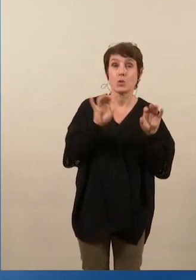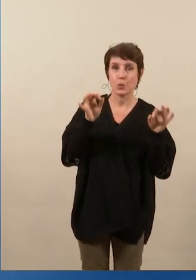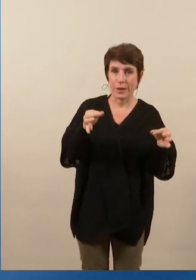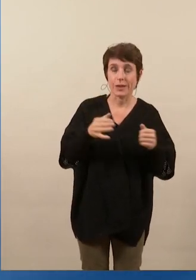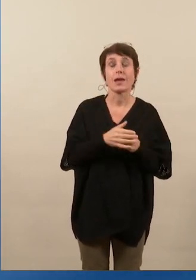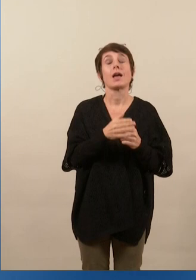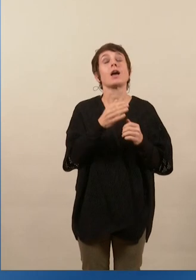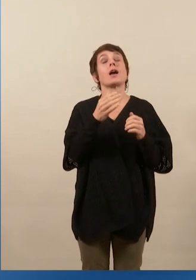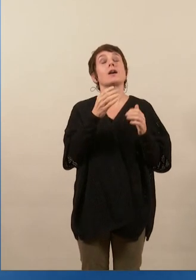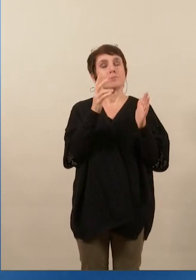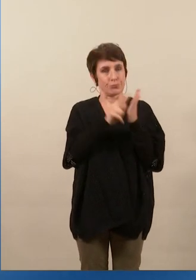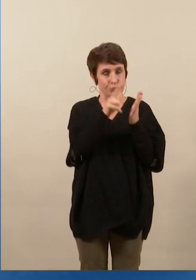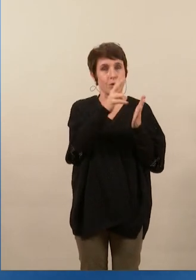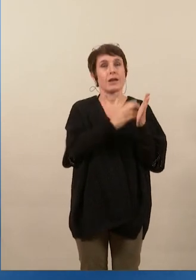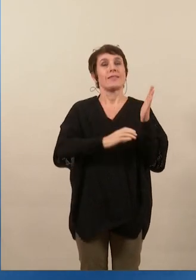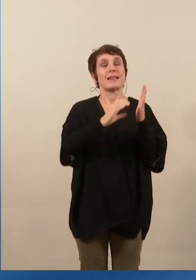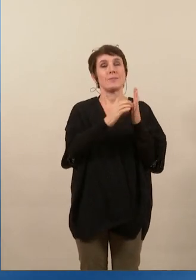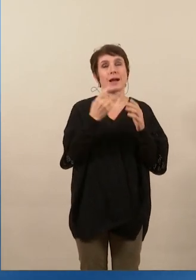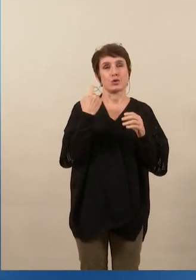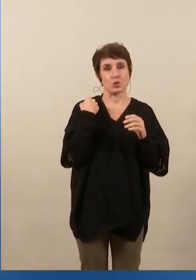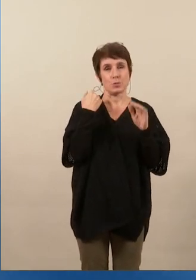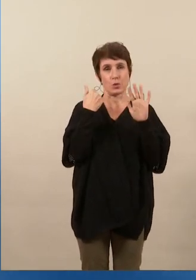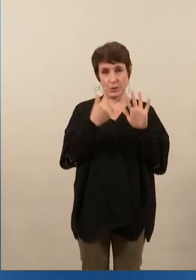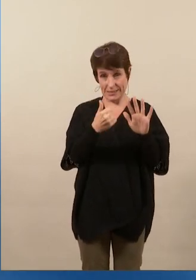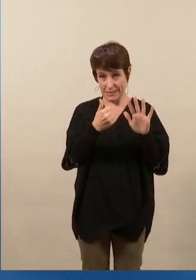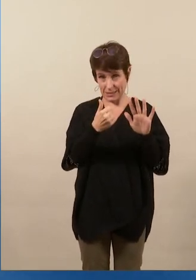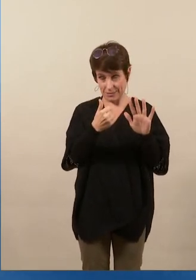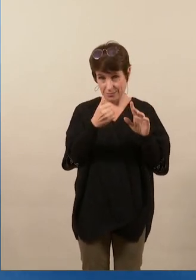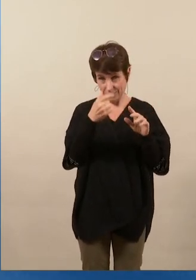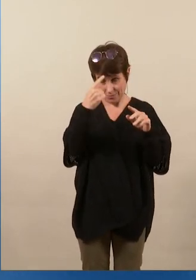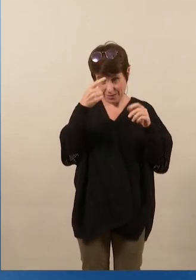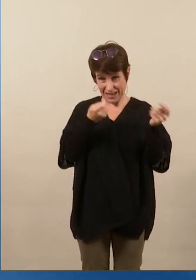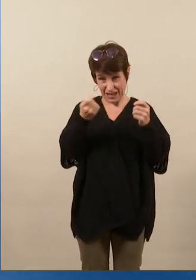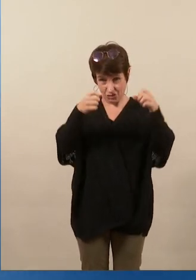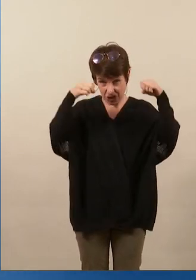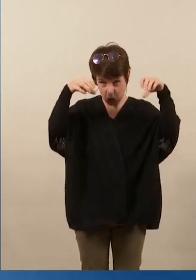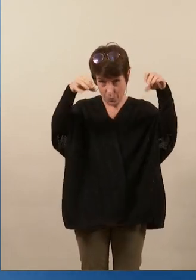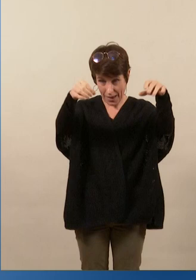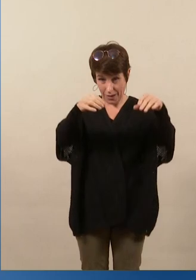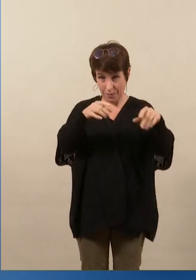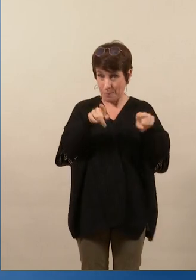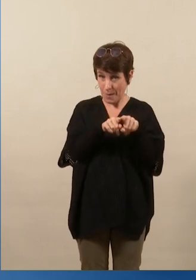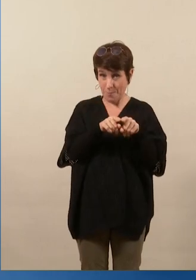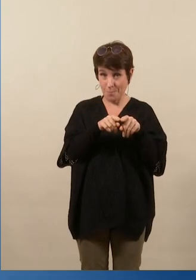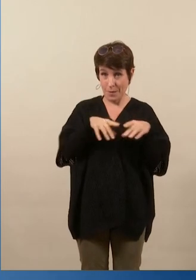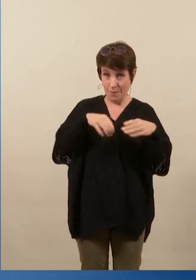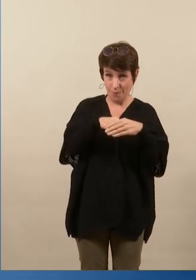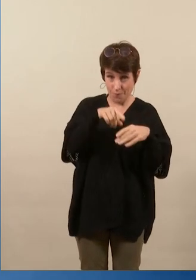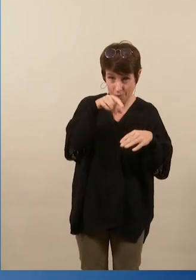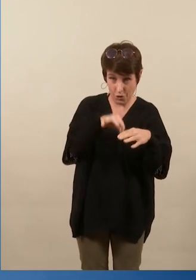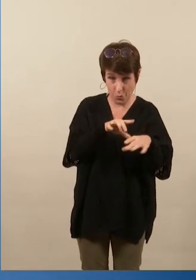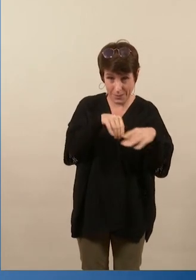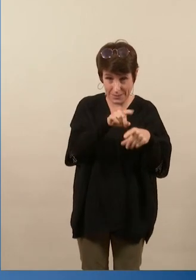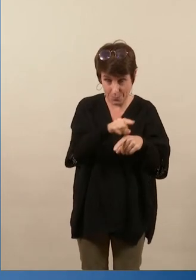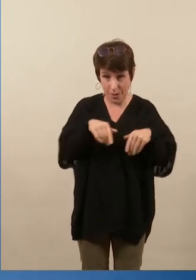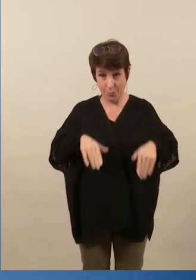vote délibération adoptée délibération numéro 6 sur la régie lumière qui ne prend pas part au vote qui s'abstient